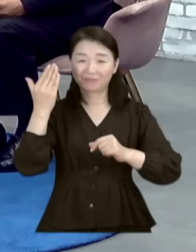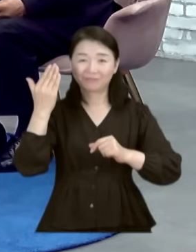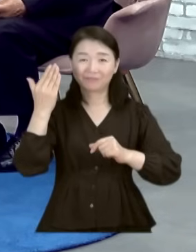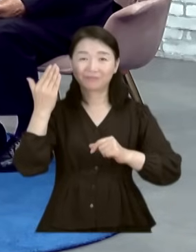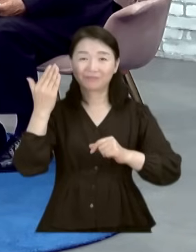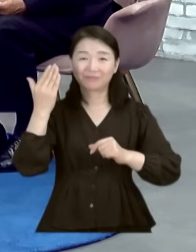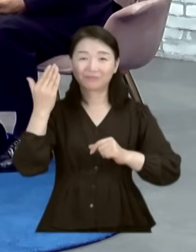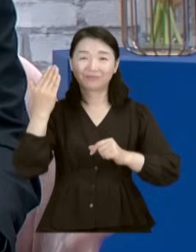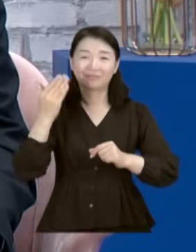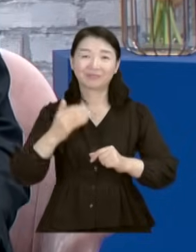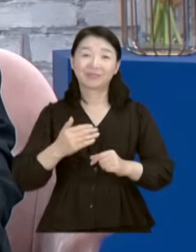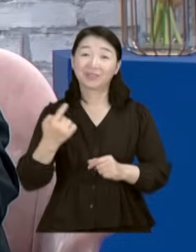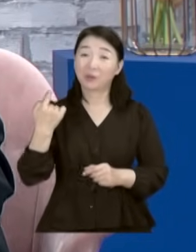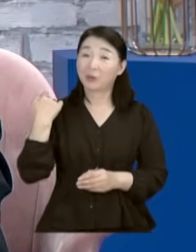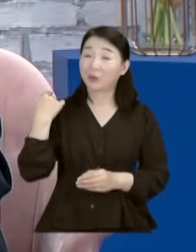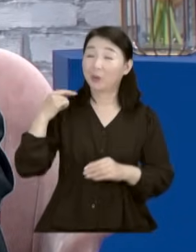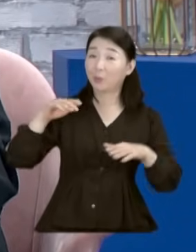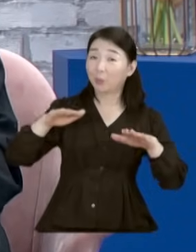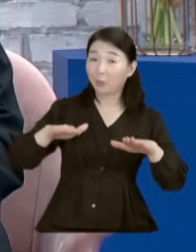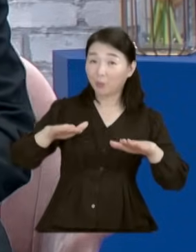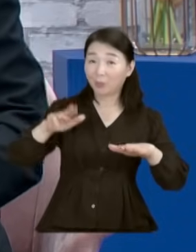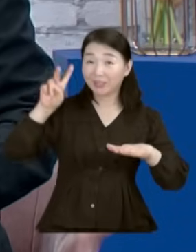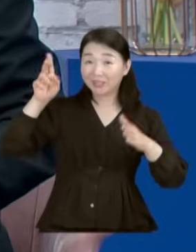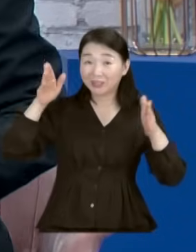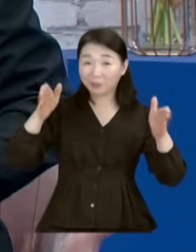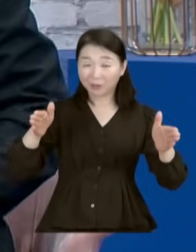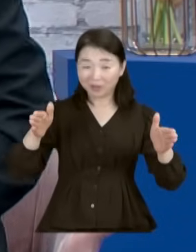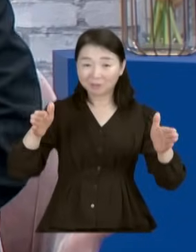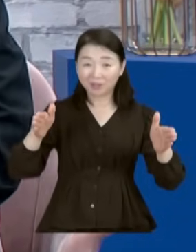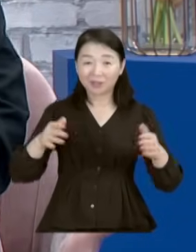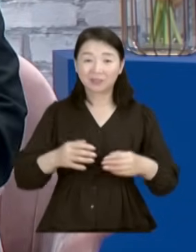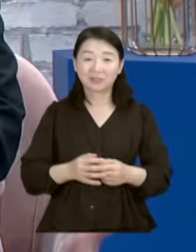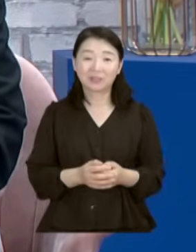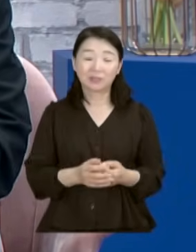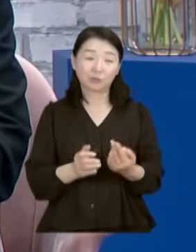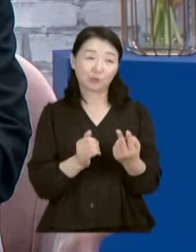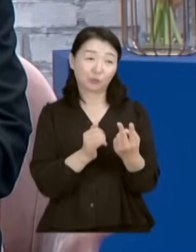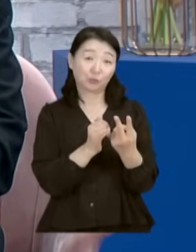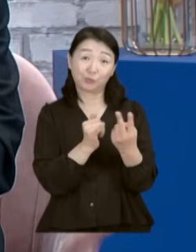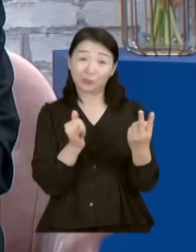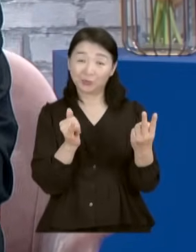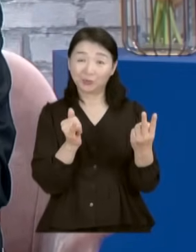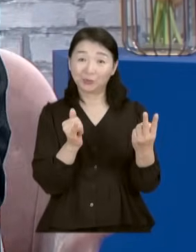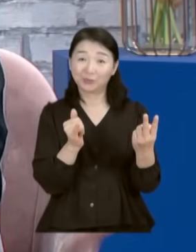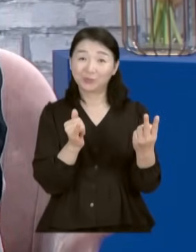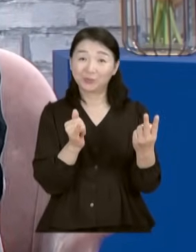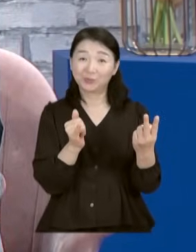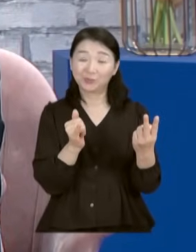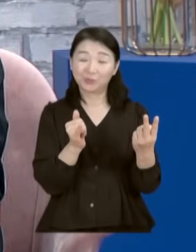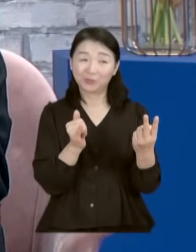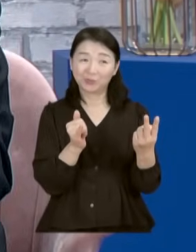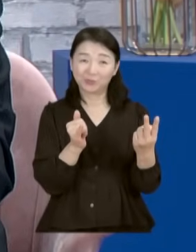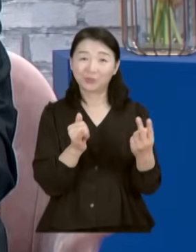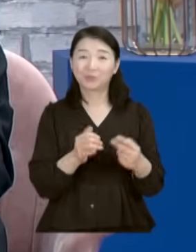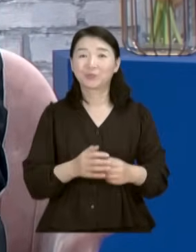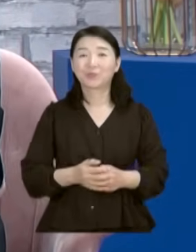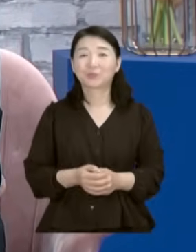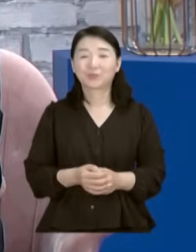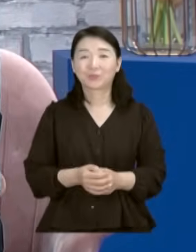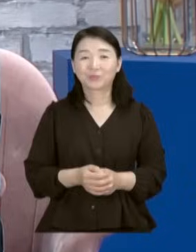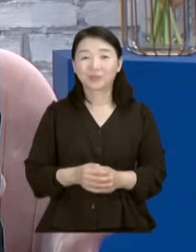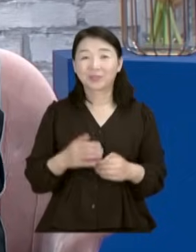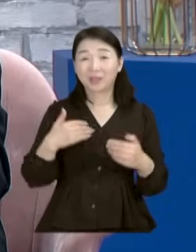깨닫게 되는 바도 있는 것 같아요 어제 오늘 이틀에 걸쳐서 우리 이은성 전도사님 그리고 부인되시는 우리